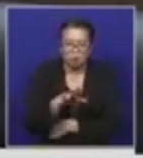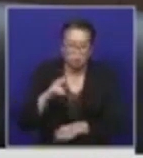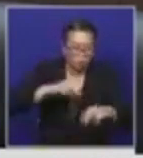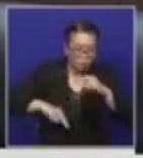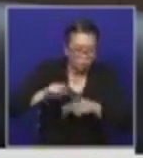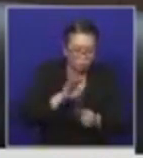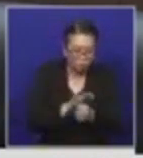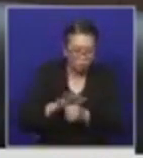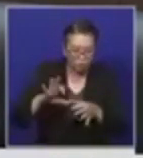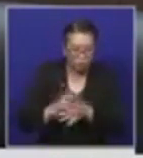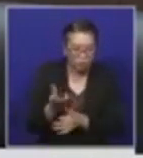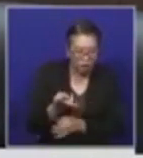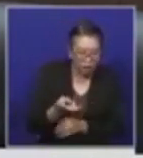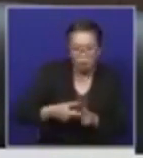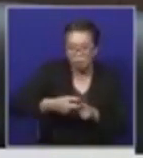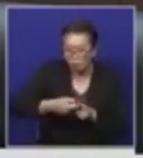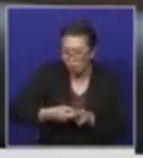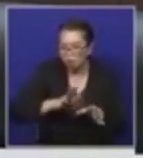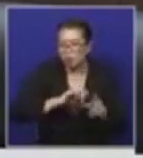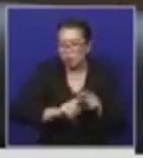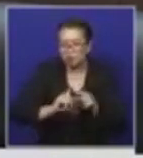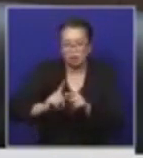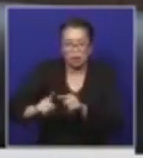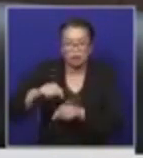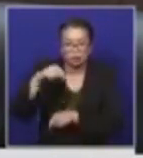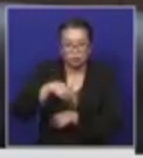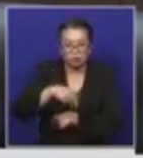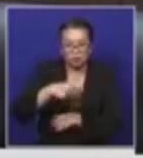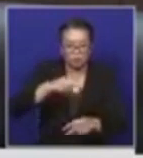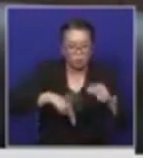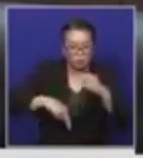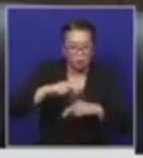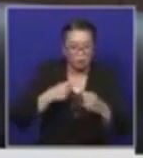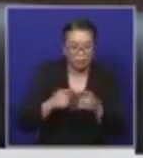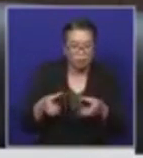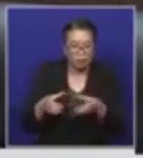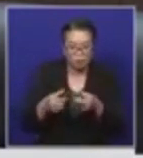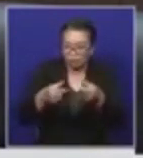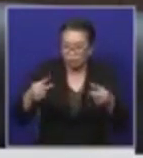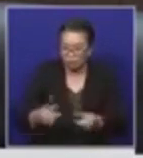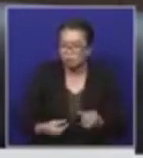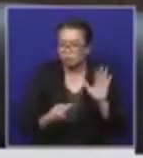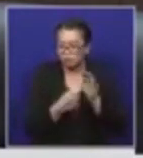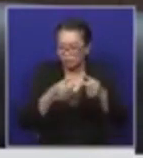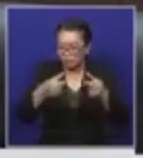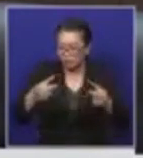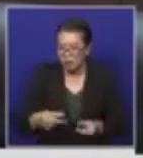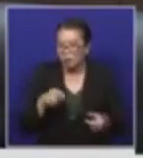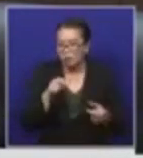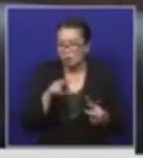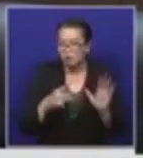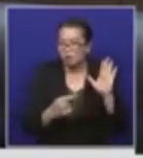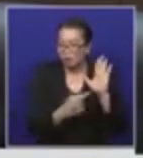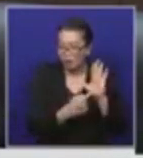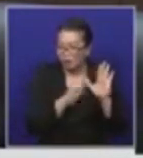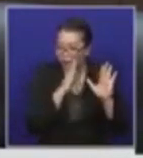พันธุ์พืชปี2542ซึ่งผมทราบว่ามีบางกลุ่มได้ร่างมาแล้วนะครับร่างมาแล้วเพื่อรองรับว่